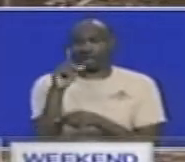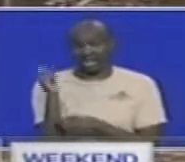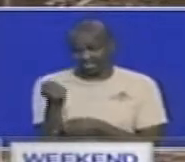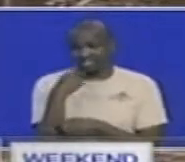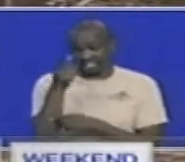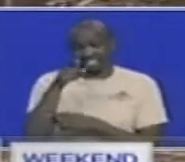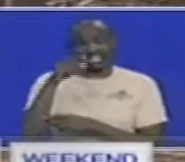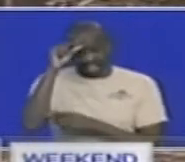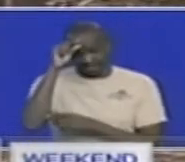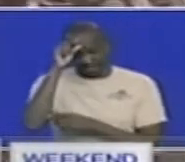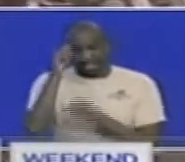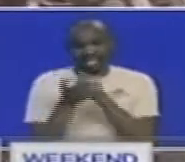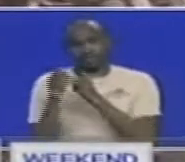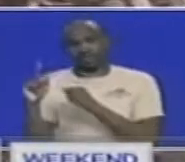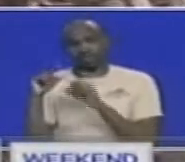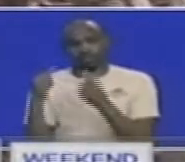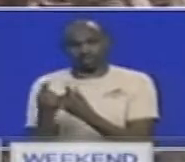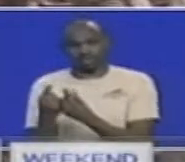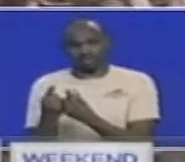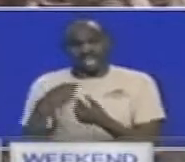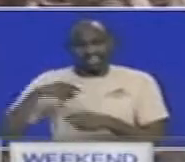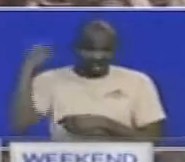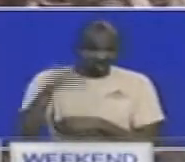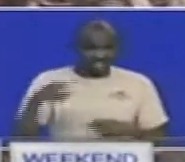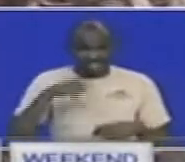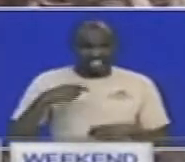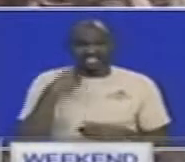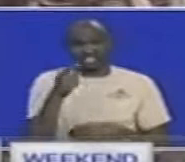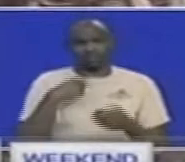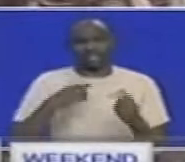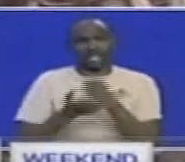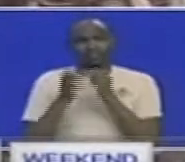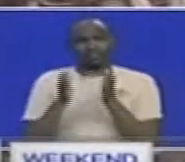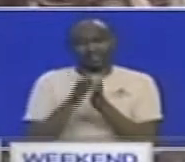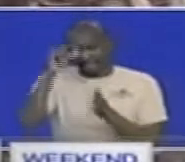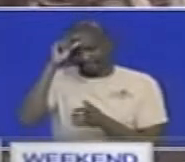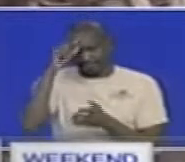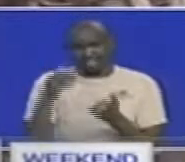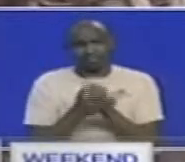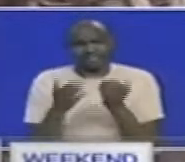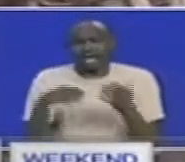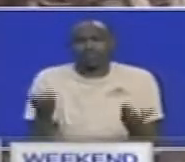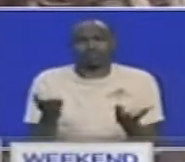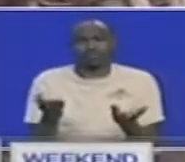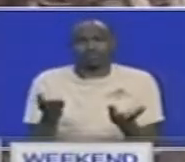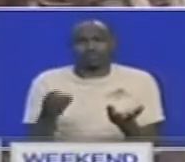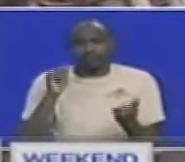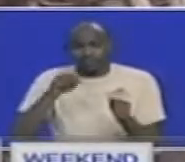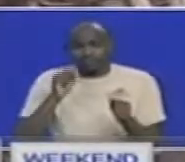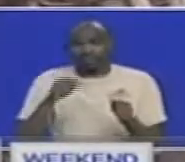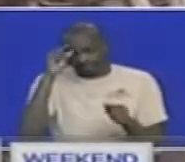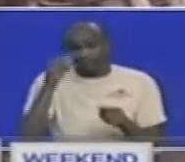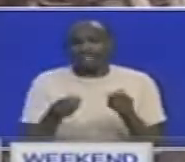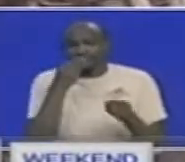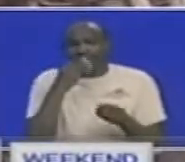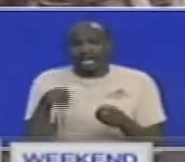taking sides. Na kuongea sisi. Ati nasema na zaidiwa na kaunti ya Turkana. Kaunti ya Turkana ziko na kufanya vilija ya kaunti ya Turkana.